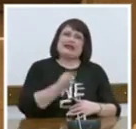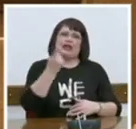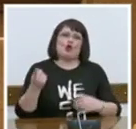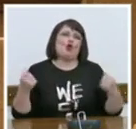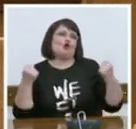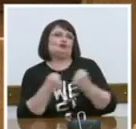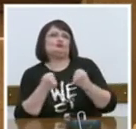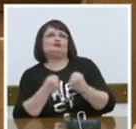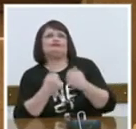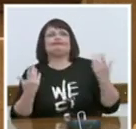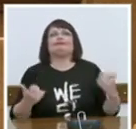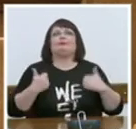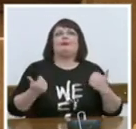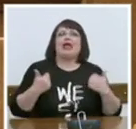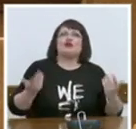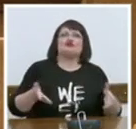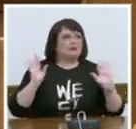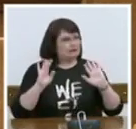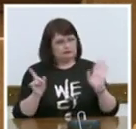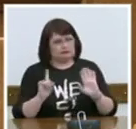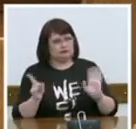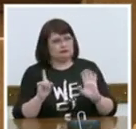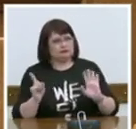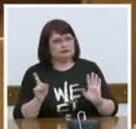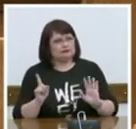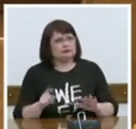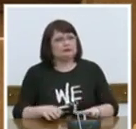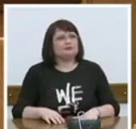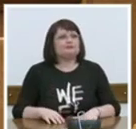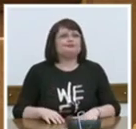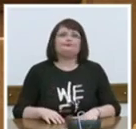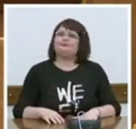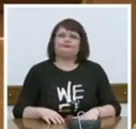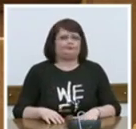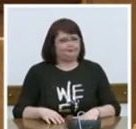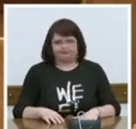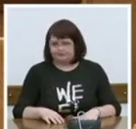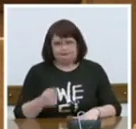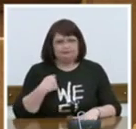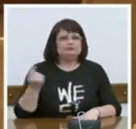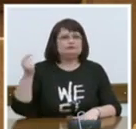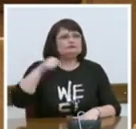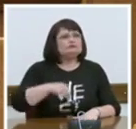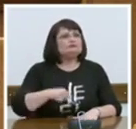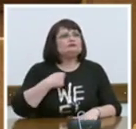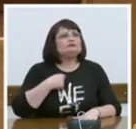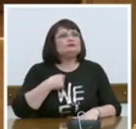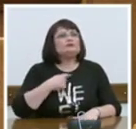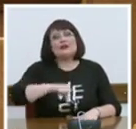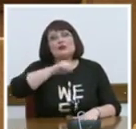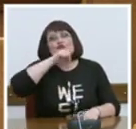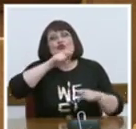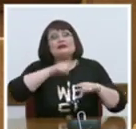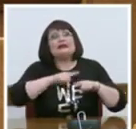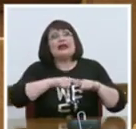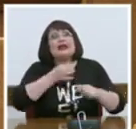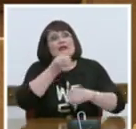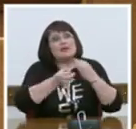μια αντιπροεδρία της Βουλής. Χάρισμα οι καρέκλες, χάρισμά σας. Από την Ελλάδα, όπως προείπαμε, λείπουν